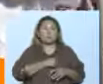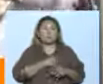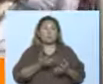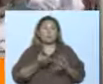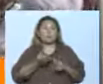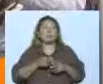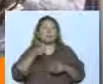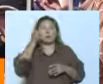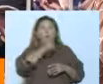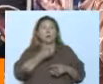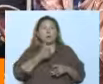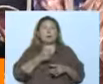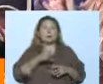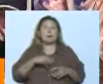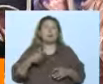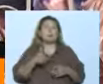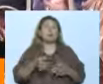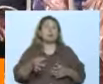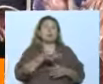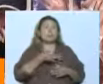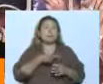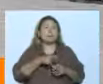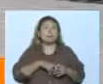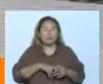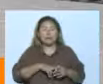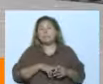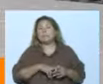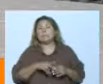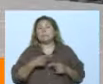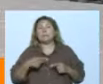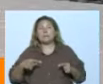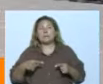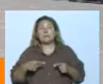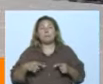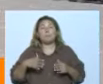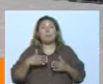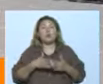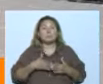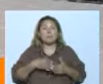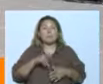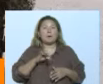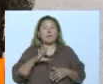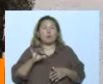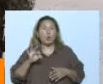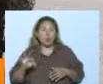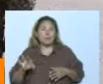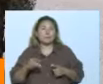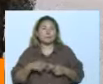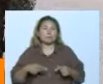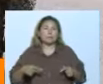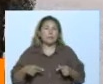принятых в этом году в подразделение Мангистауской области. Это военно-морские силы, сухопутные войска, морская пехота, ПВО и авиационная